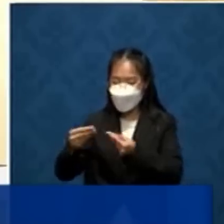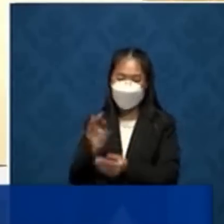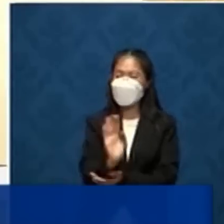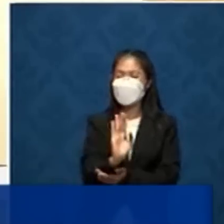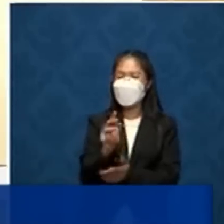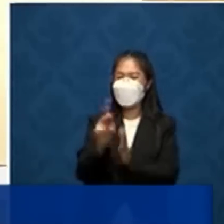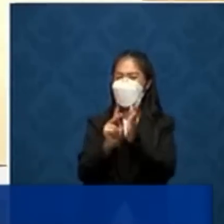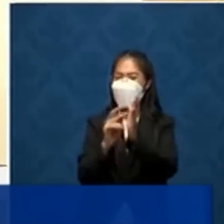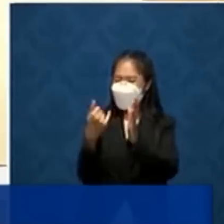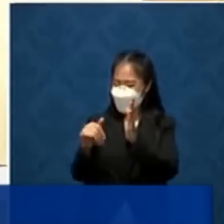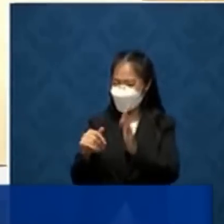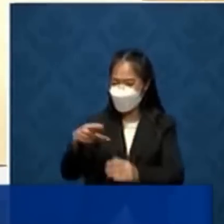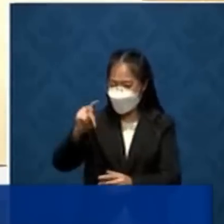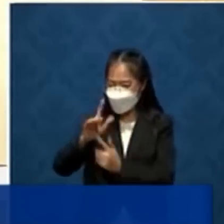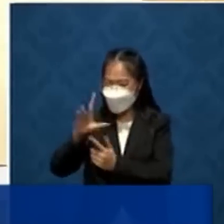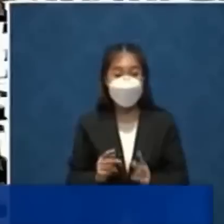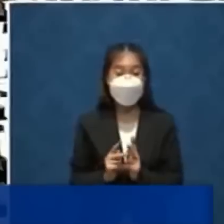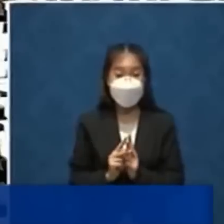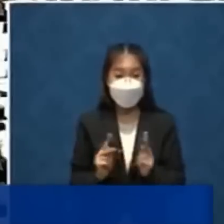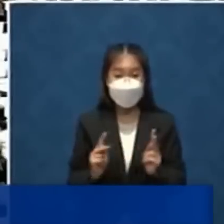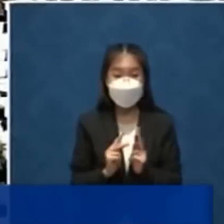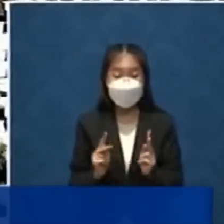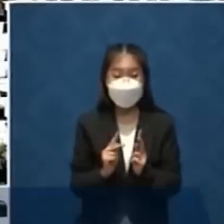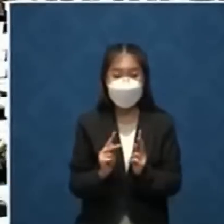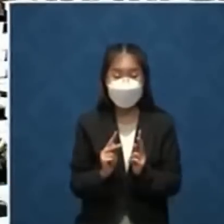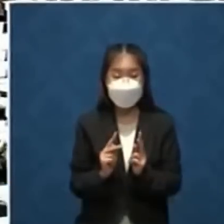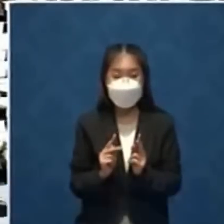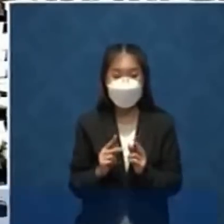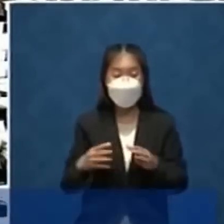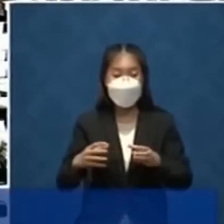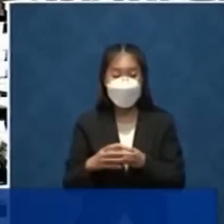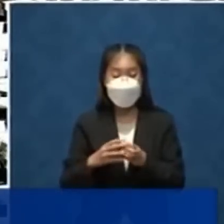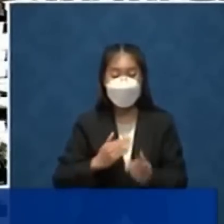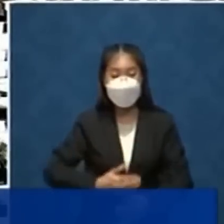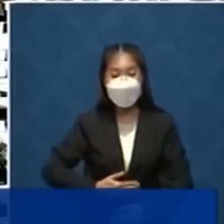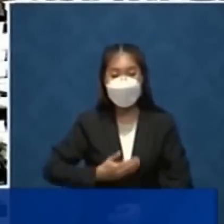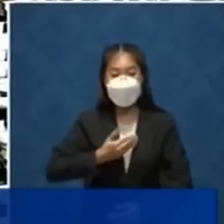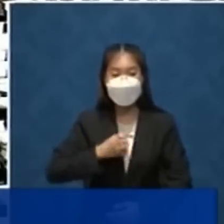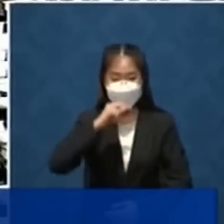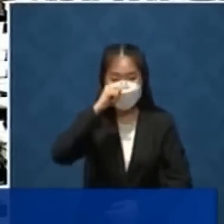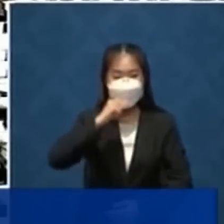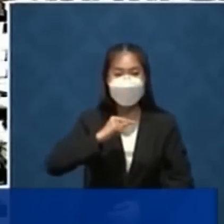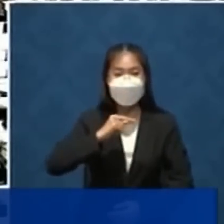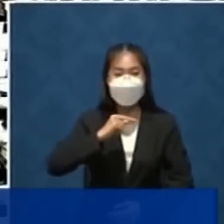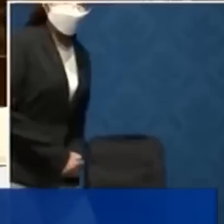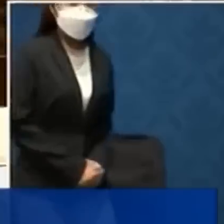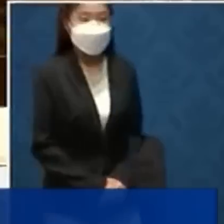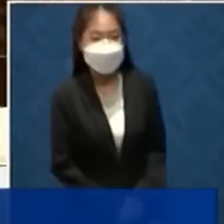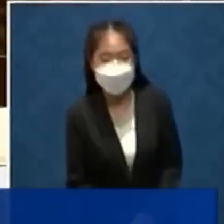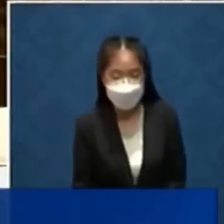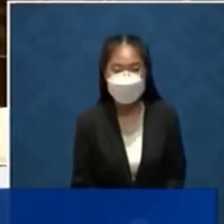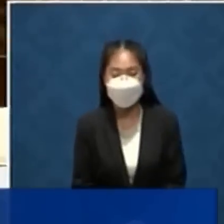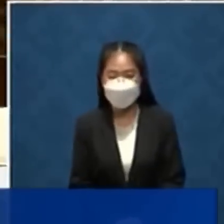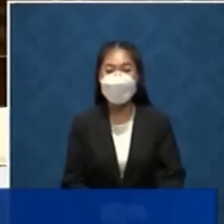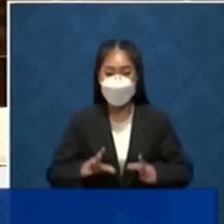ะครับท่านเป็นคนแต่งตั้งท่านก็ต้องรับผิดชอบ ในการประชุมอภิปรายทั่วไปโดยไม่ลงมติตามมาตรา